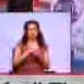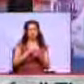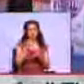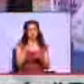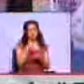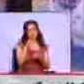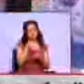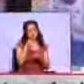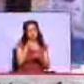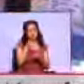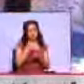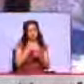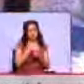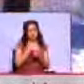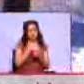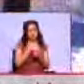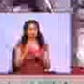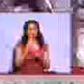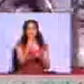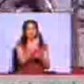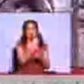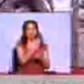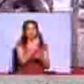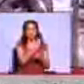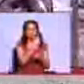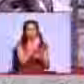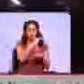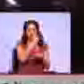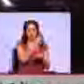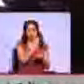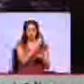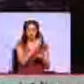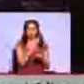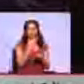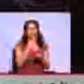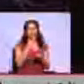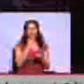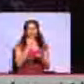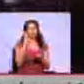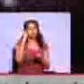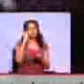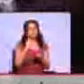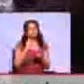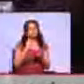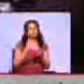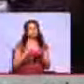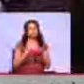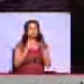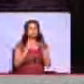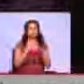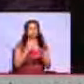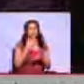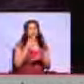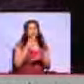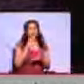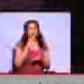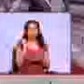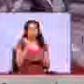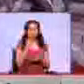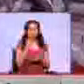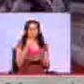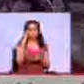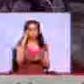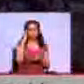وانبوبه وخلاط. هم جابوا لي اللي احنا عايزينه كله، وهي بنتي راحت نجته بنفسها وجبناه، وهم قاموا بالواجب معانا